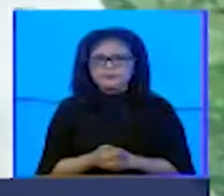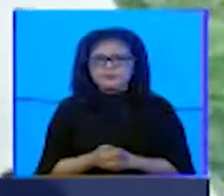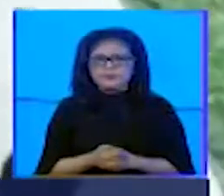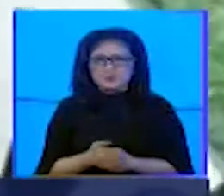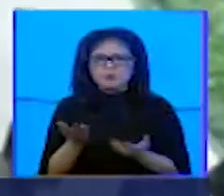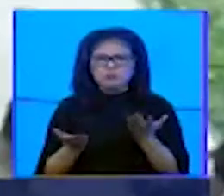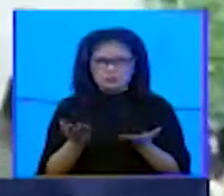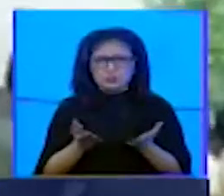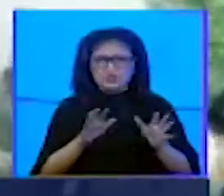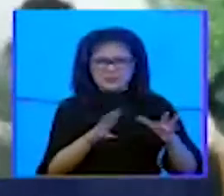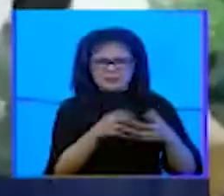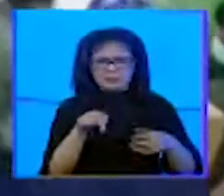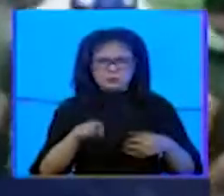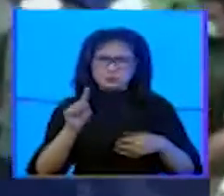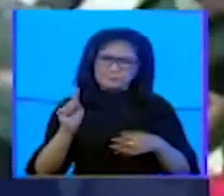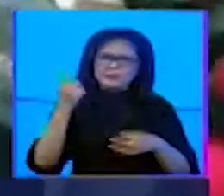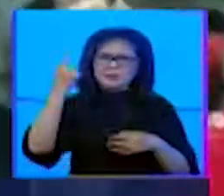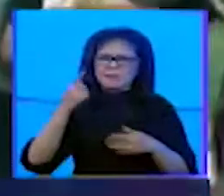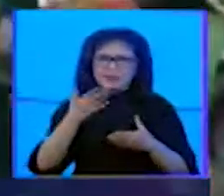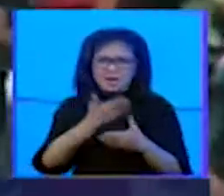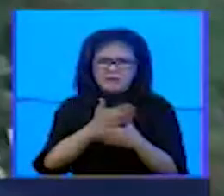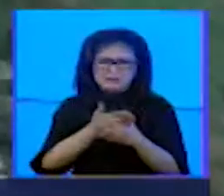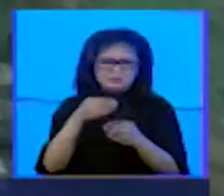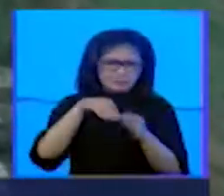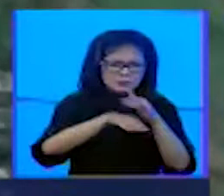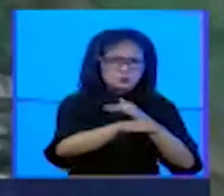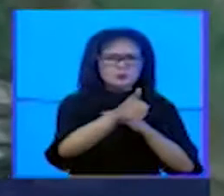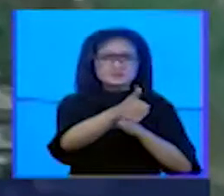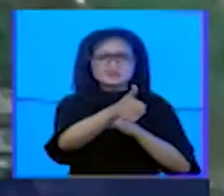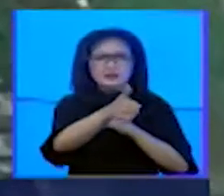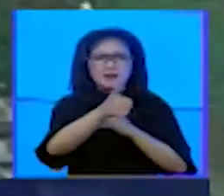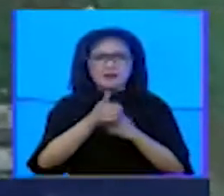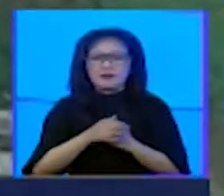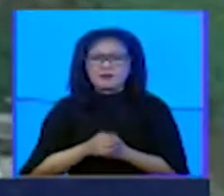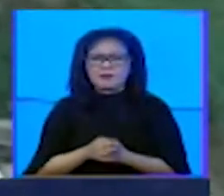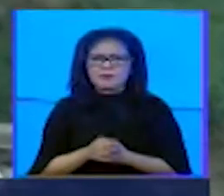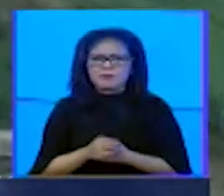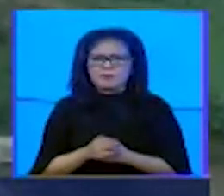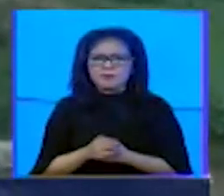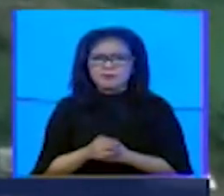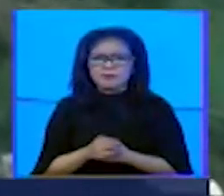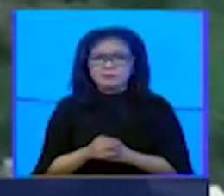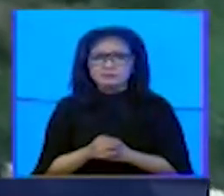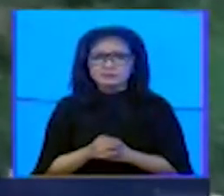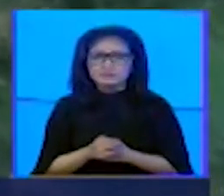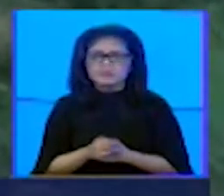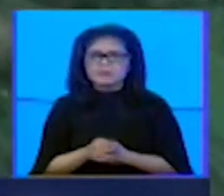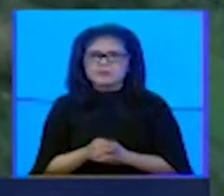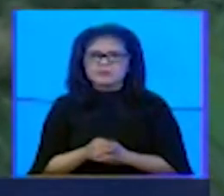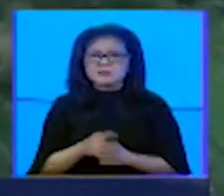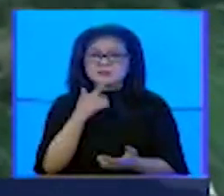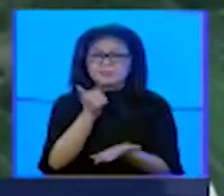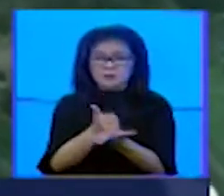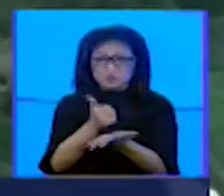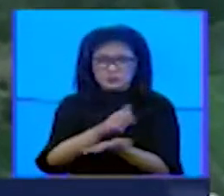masuk betul terang saja gempa dan dan masih terisolasi dan sesungguhnya inilah daerah